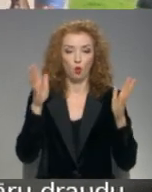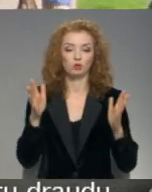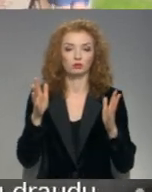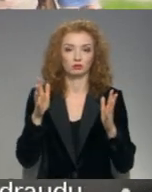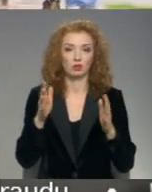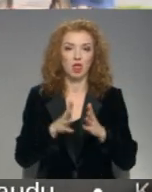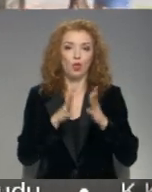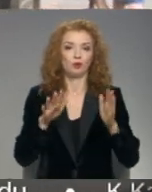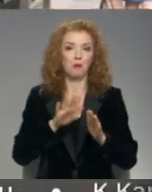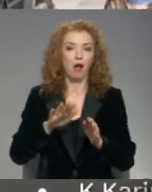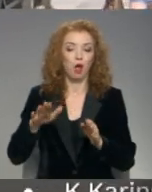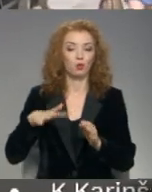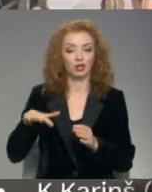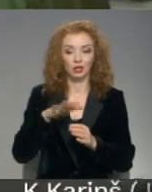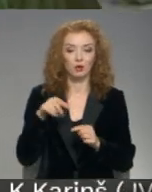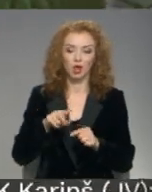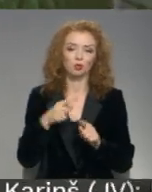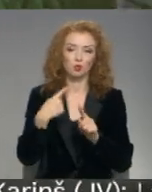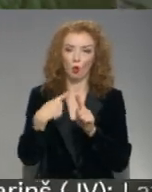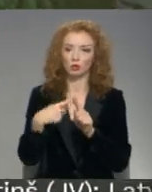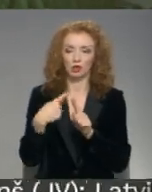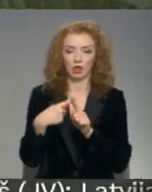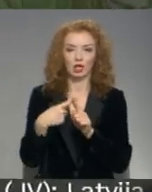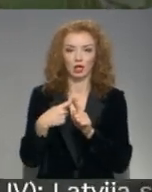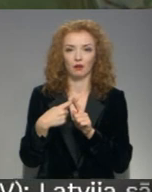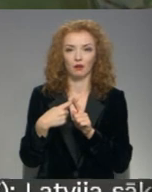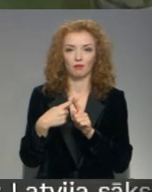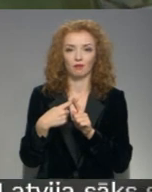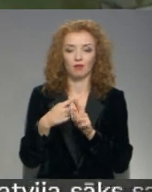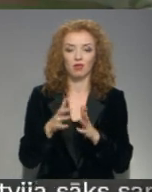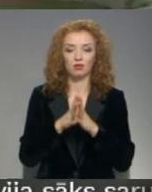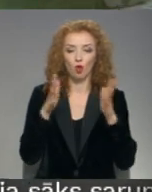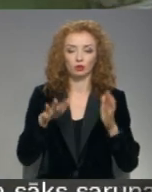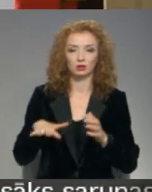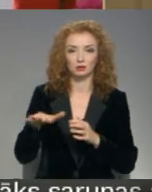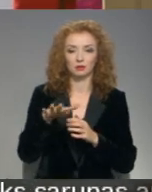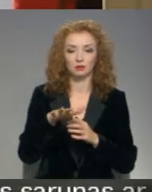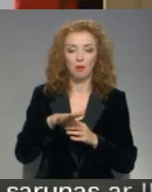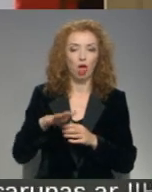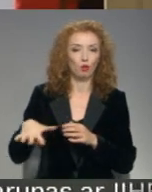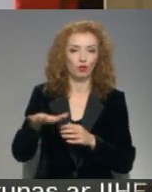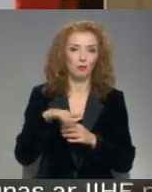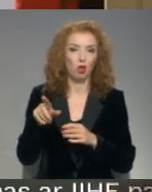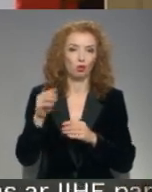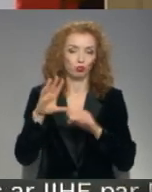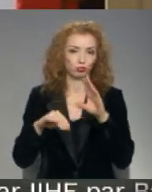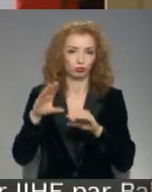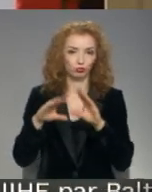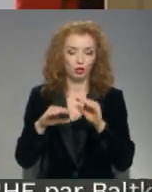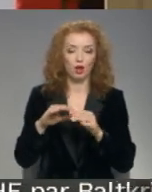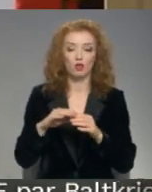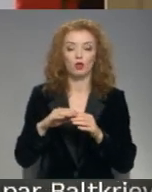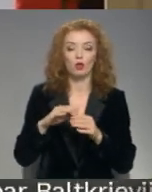tas noteikti pozitīvi ietekmēs. Daudz bērnu ģimeņu budžetu. Saskaņā ar šī gada sākuma